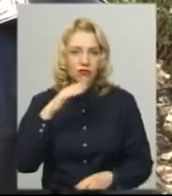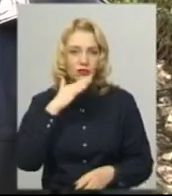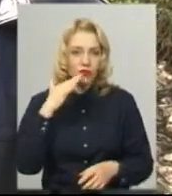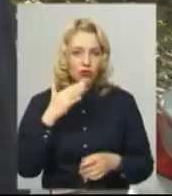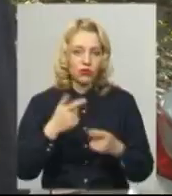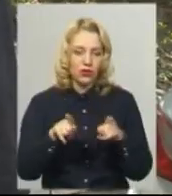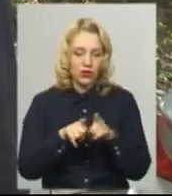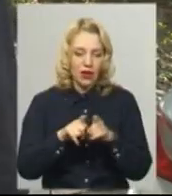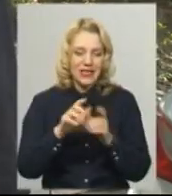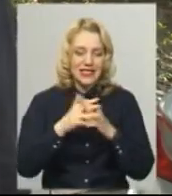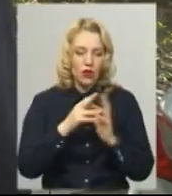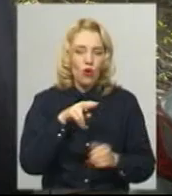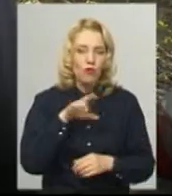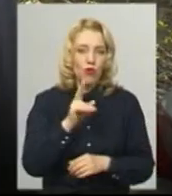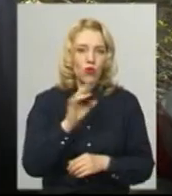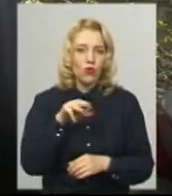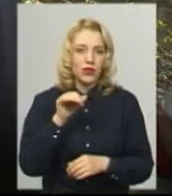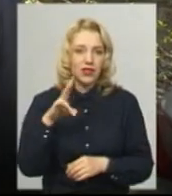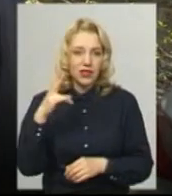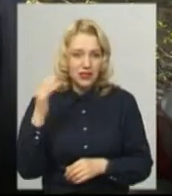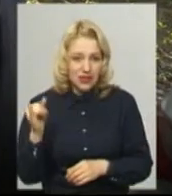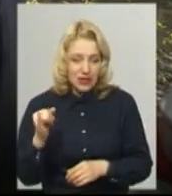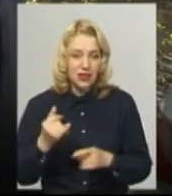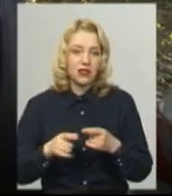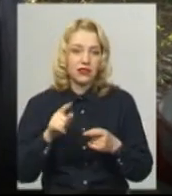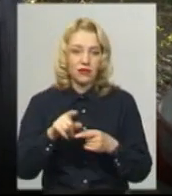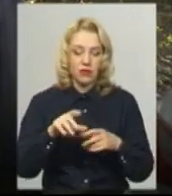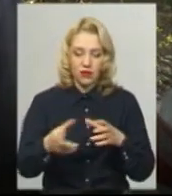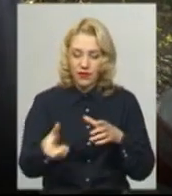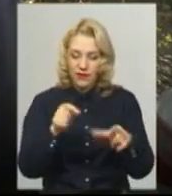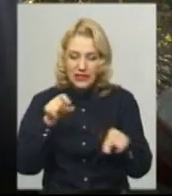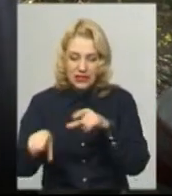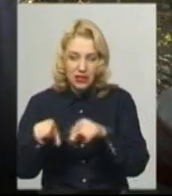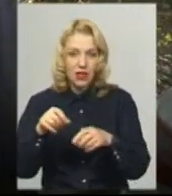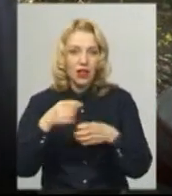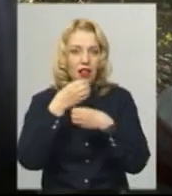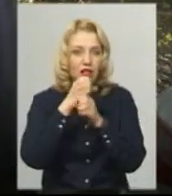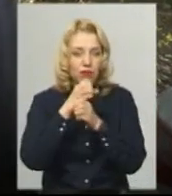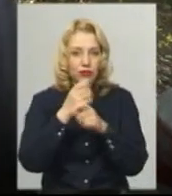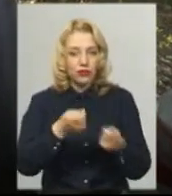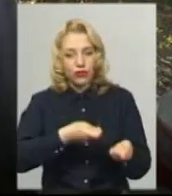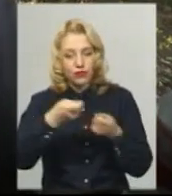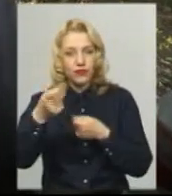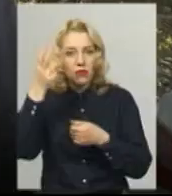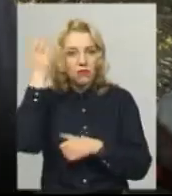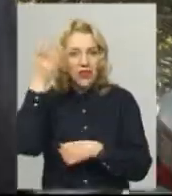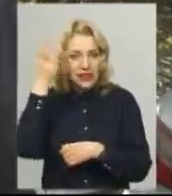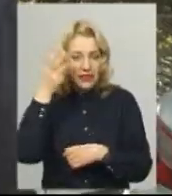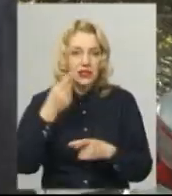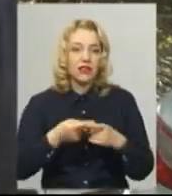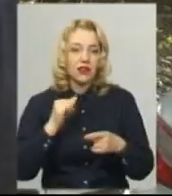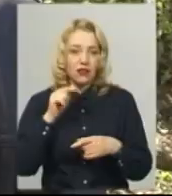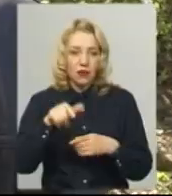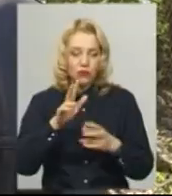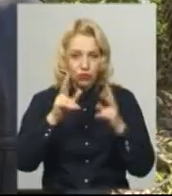хазяїв загинули пчоли. Ми виїхали, відібрали зразки бджіл, відібрали ґрунт, відправили Хмельницьку міжнаральну лабораторію ветеринарної медицини. Сьогодні проводиться